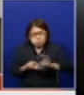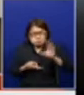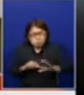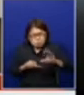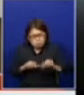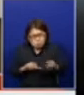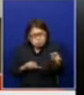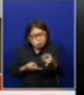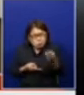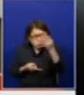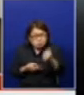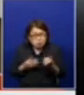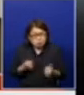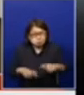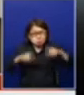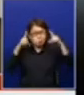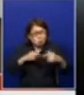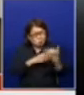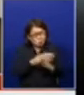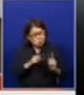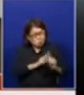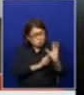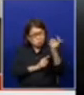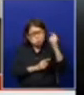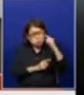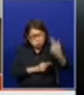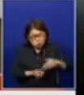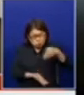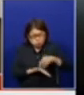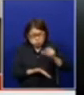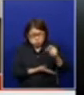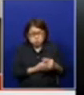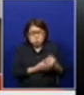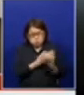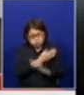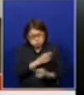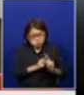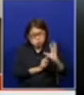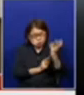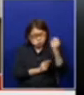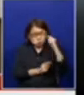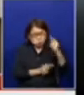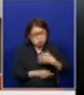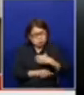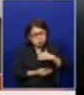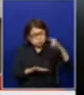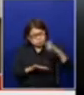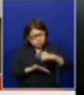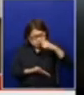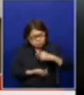ำสาธารณสุขให้มันดังให้มันเป็นศูนย์กลางเซ็นเตอร์ของโลกใครก็อยากบินมา